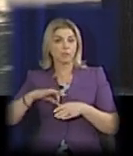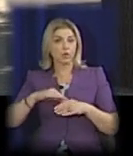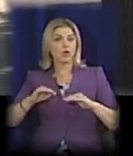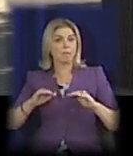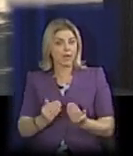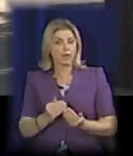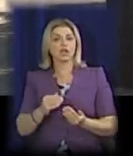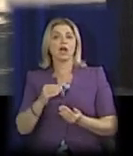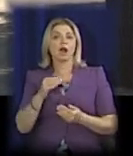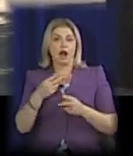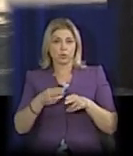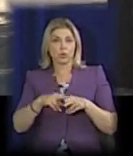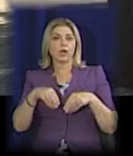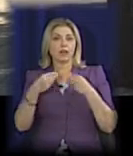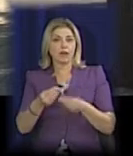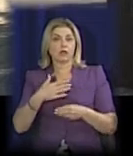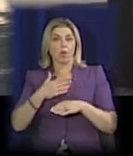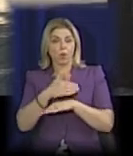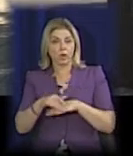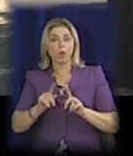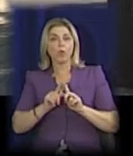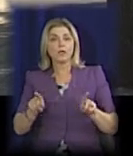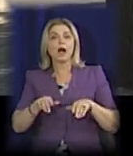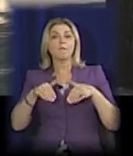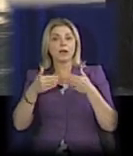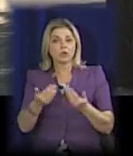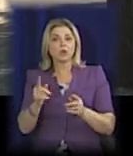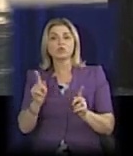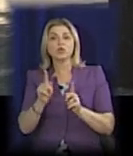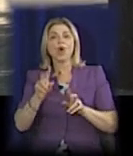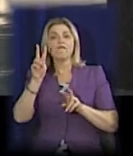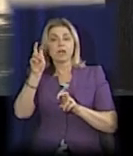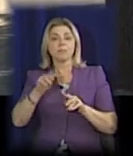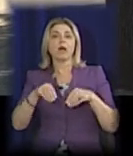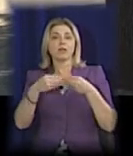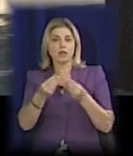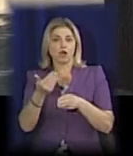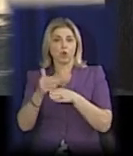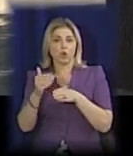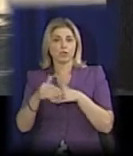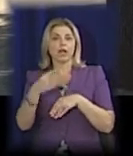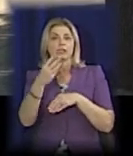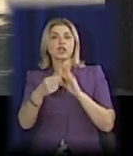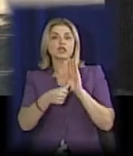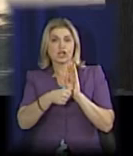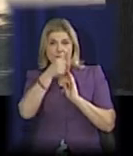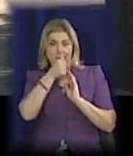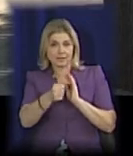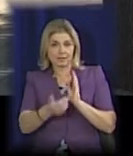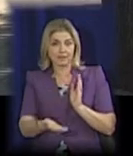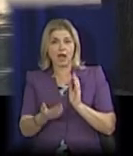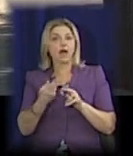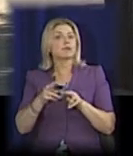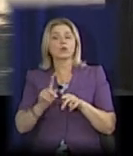який вони віддають нашим вулицям, так унікальність даної пропозиції полягає в тому, що компанія готова надати нам у розстрочку на 36 місяців. Що